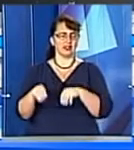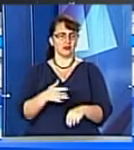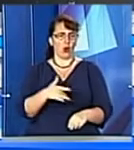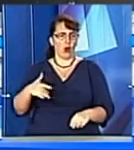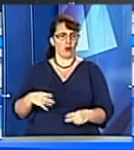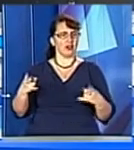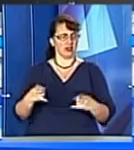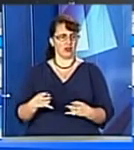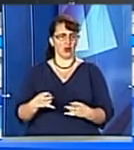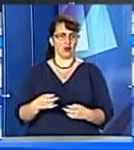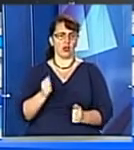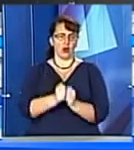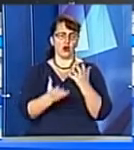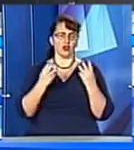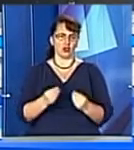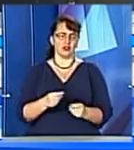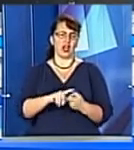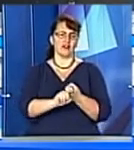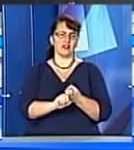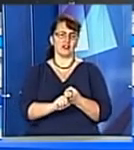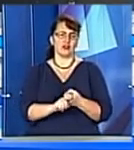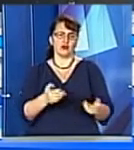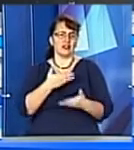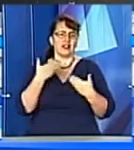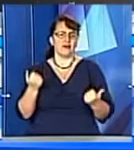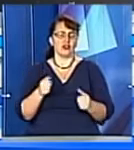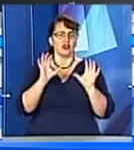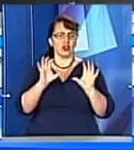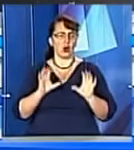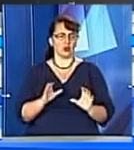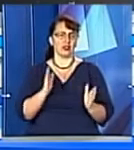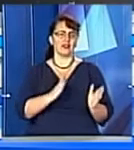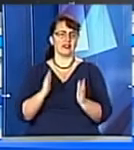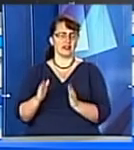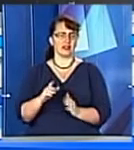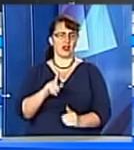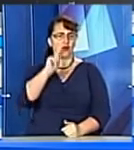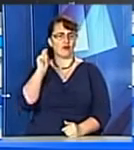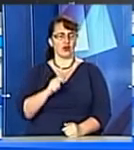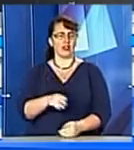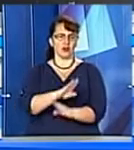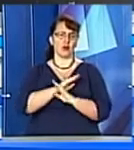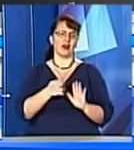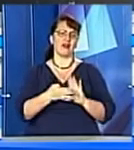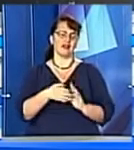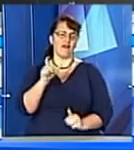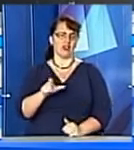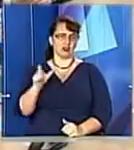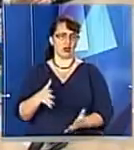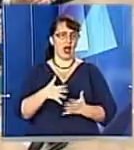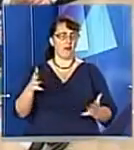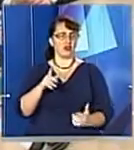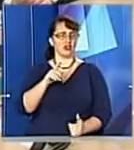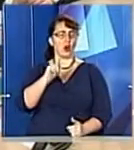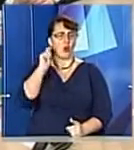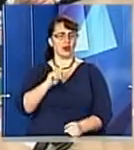необхідних органів. Щодня через відсутність чіткого законодавства та системи в країні помирає 9 людей, а більшість українських